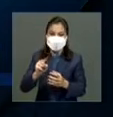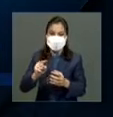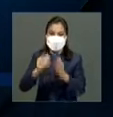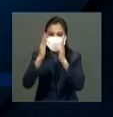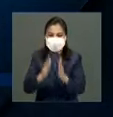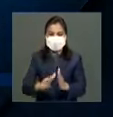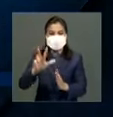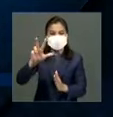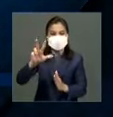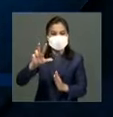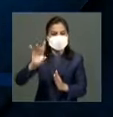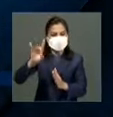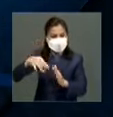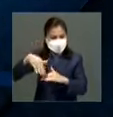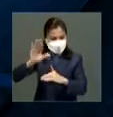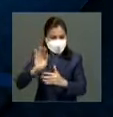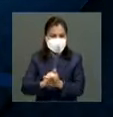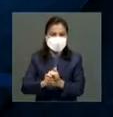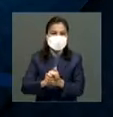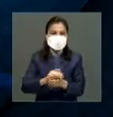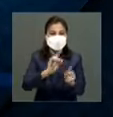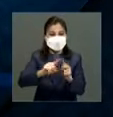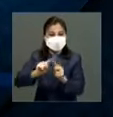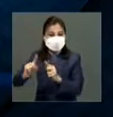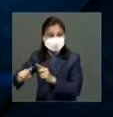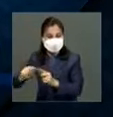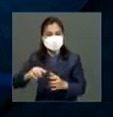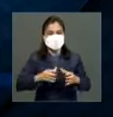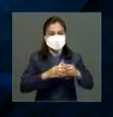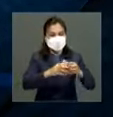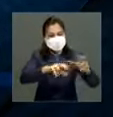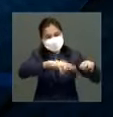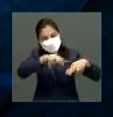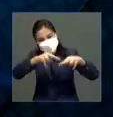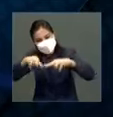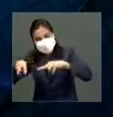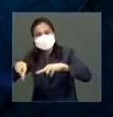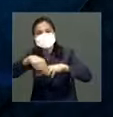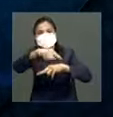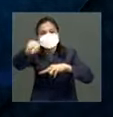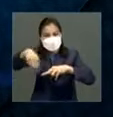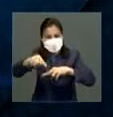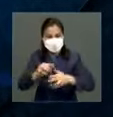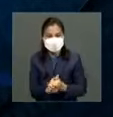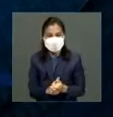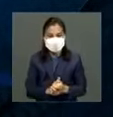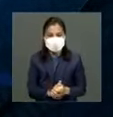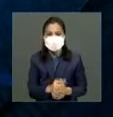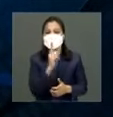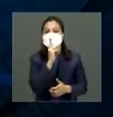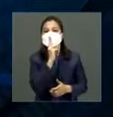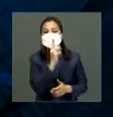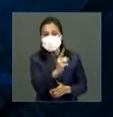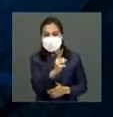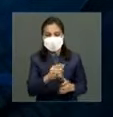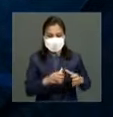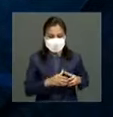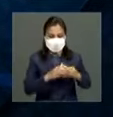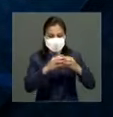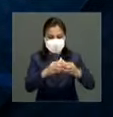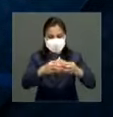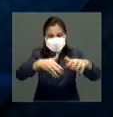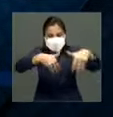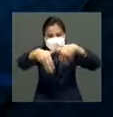าดไปชุมชนไปห้างสรรพสินค้าและที่อื่นๆอีกนะครับนี่คือสิ่งที่พูดถึงว่า active case